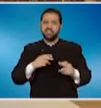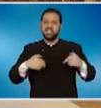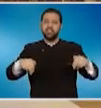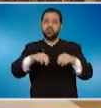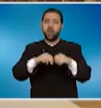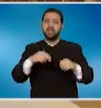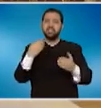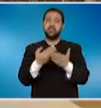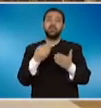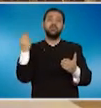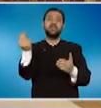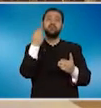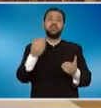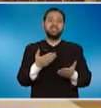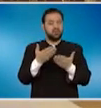Pentru că Dumnezeu se lasă